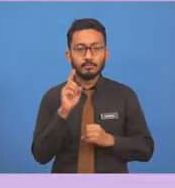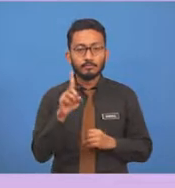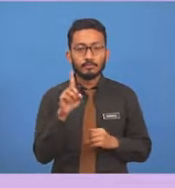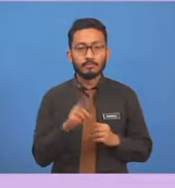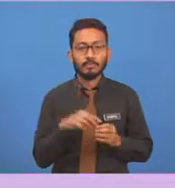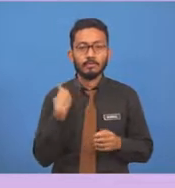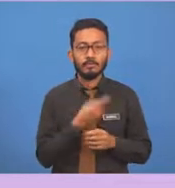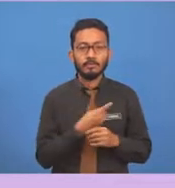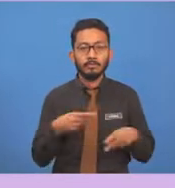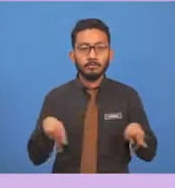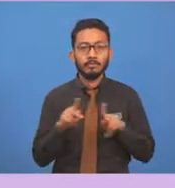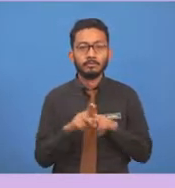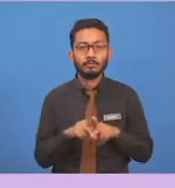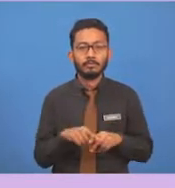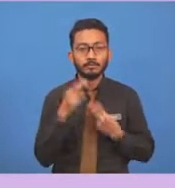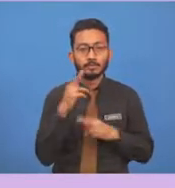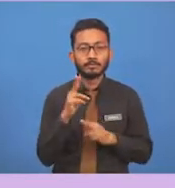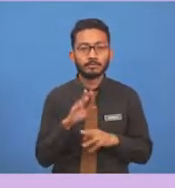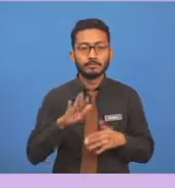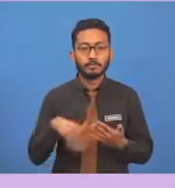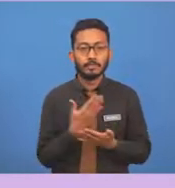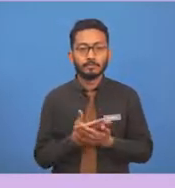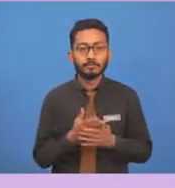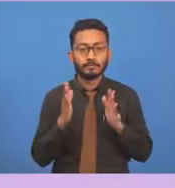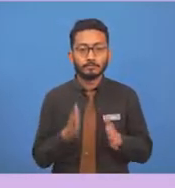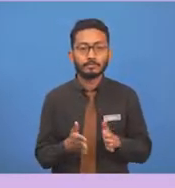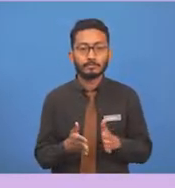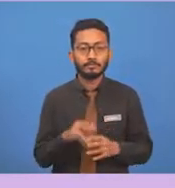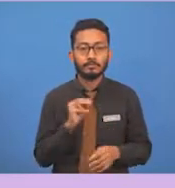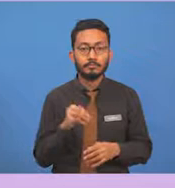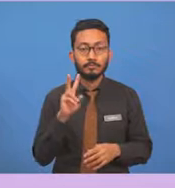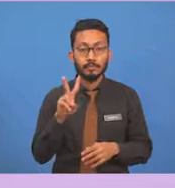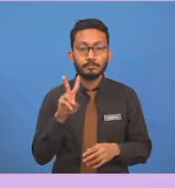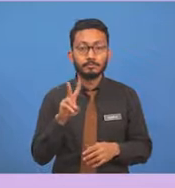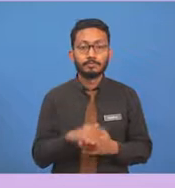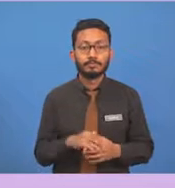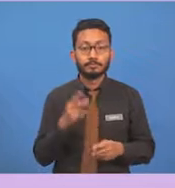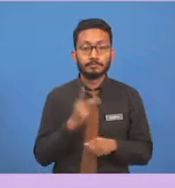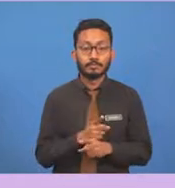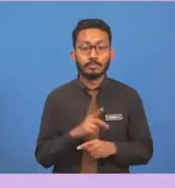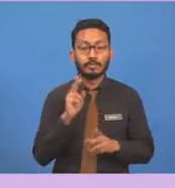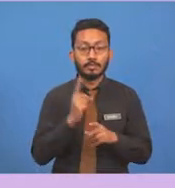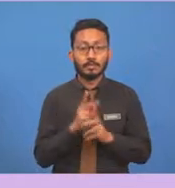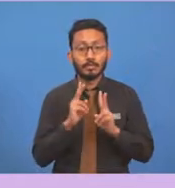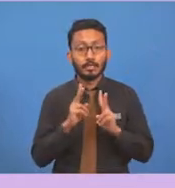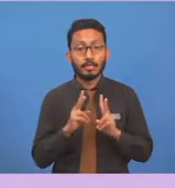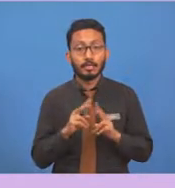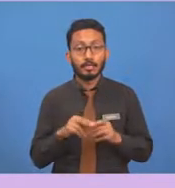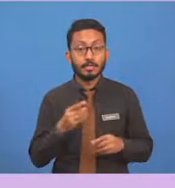perlu menghormati semua orang. Murid 2. Betul kata rakanku. Murid